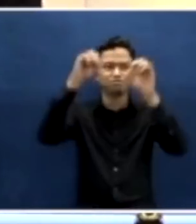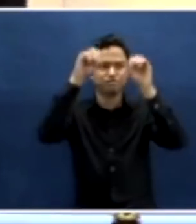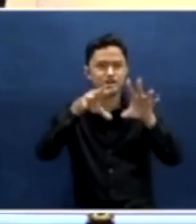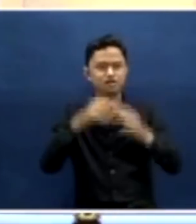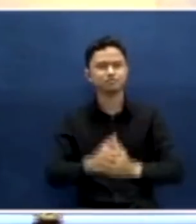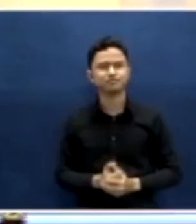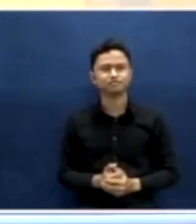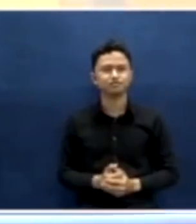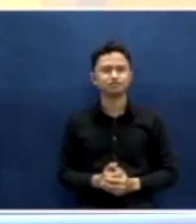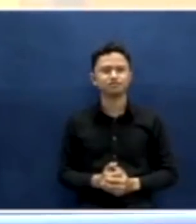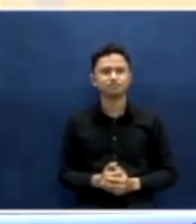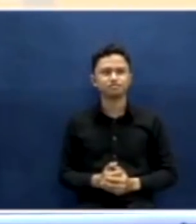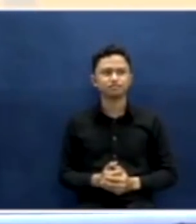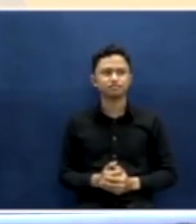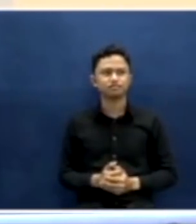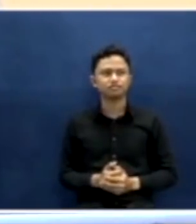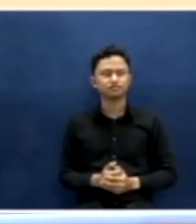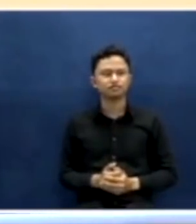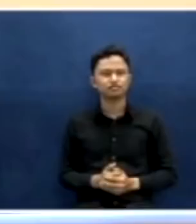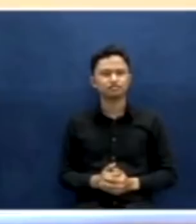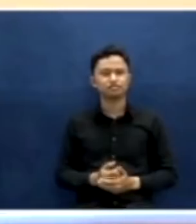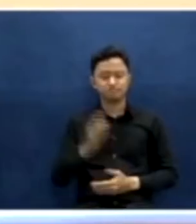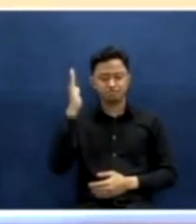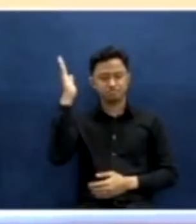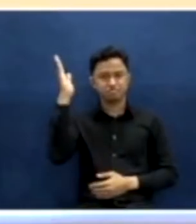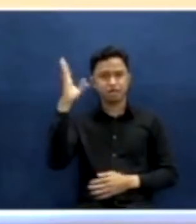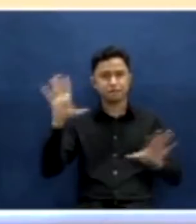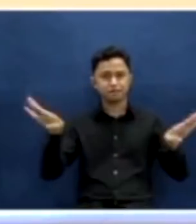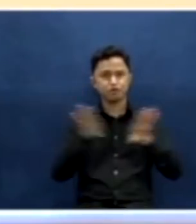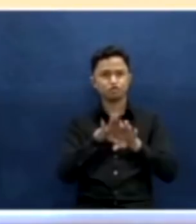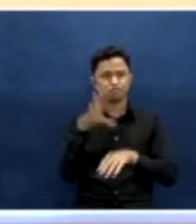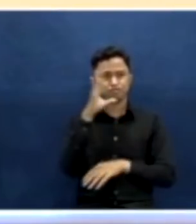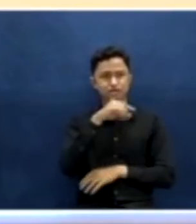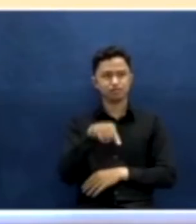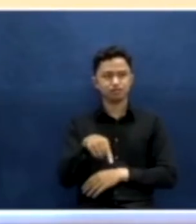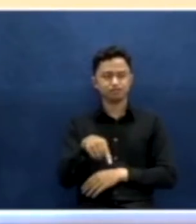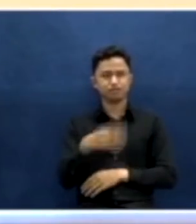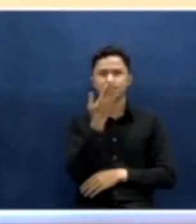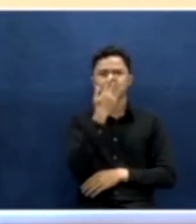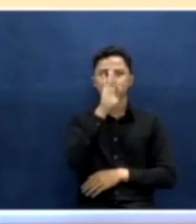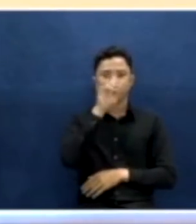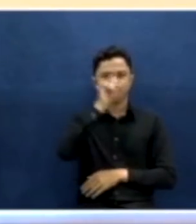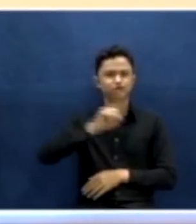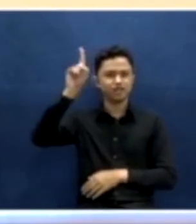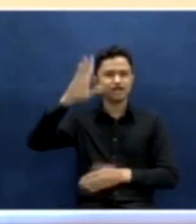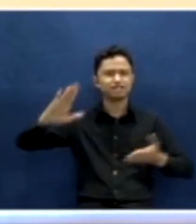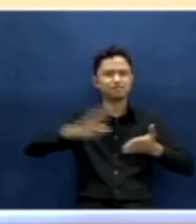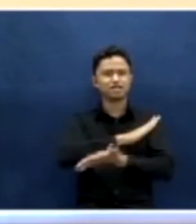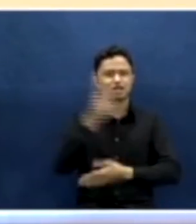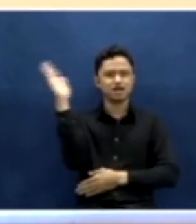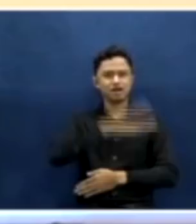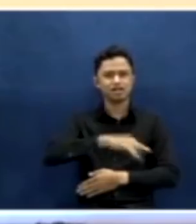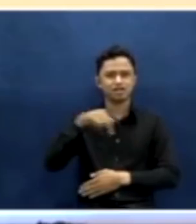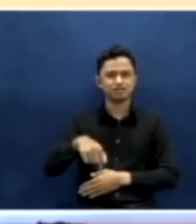di dalam penutupan kita pada kesempatan malam kali ini dan hamdulillah pada hari